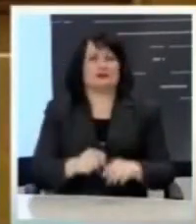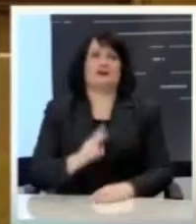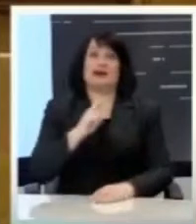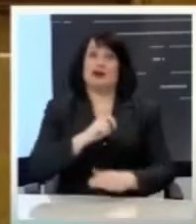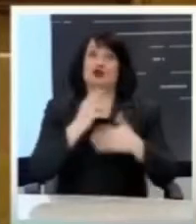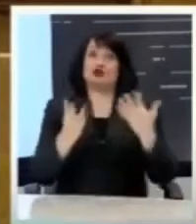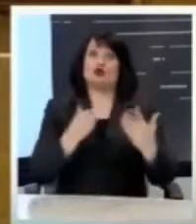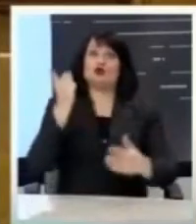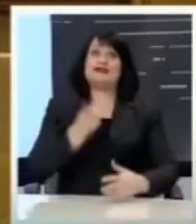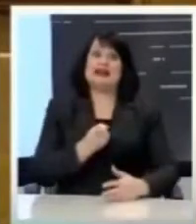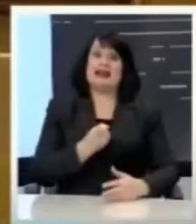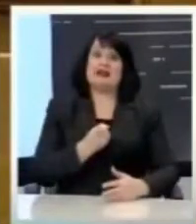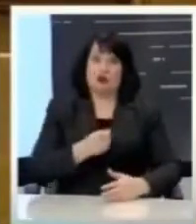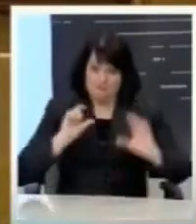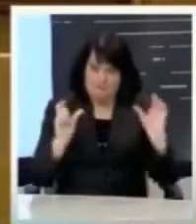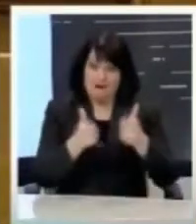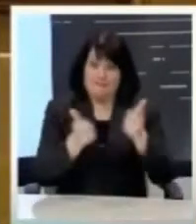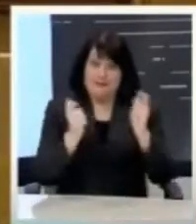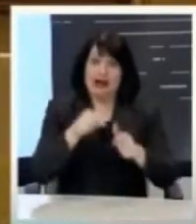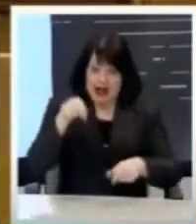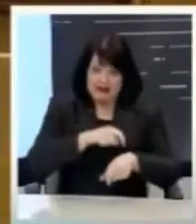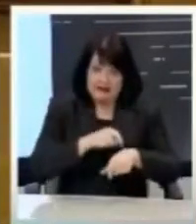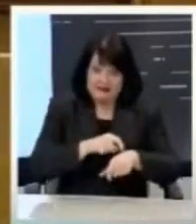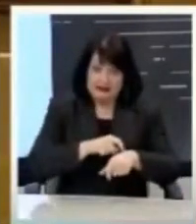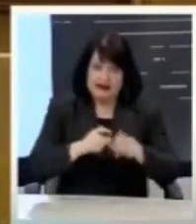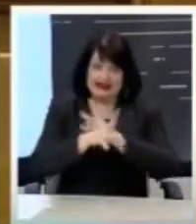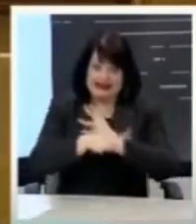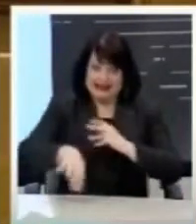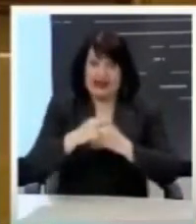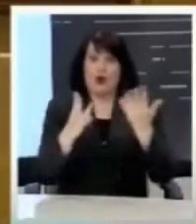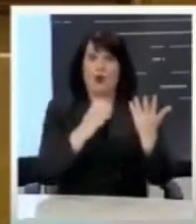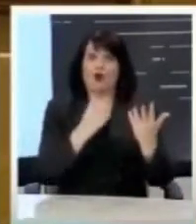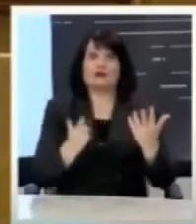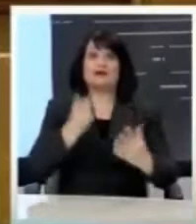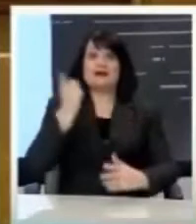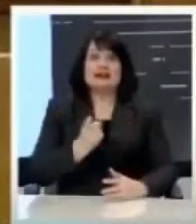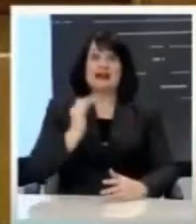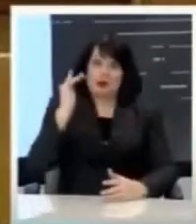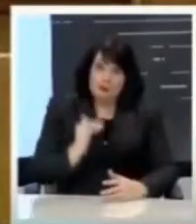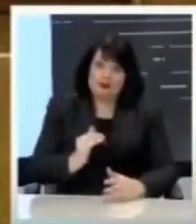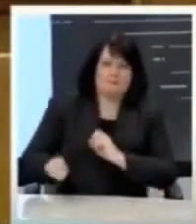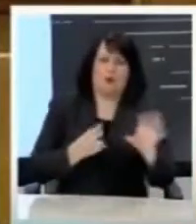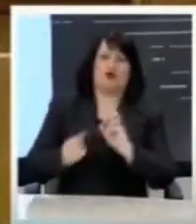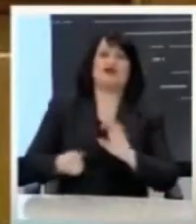28% λοιπόν έχουμε περισσότερες συλλήψεις στα εξάρχεια και 87% λιγότερες προσαγωγές.